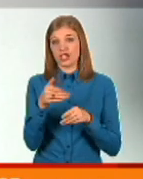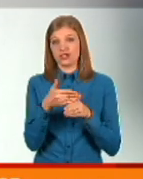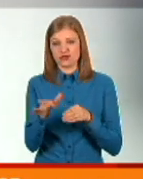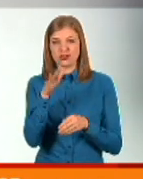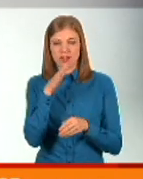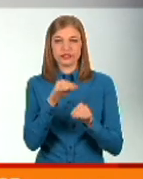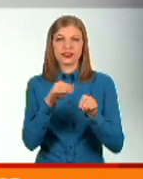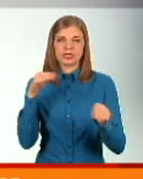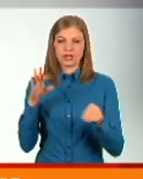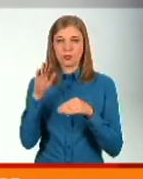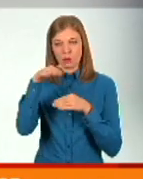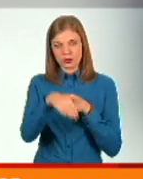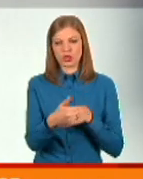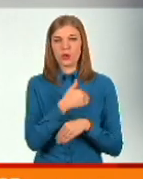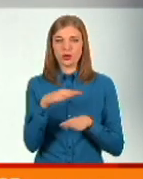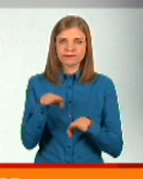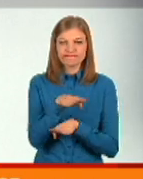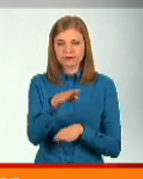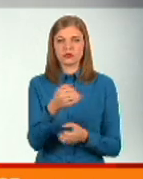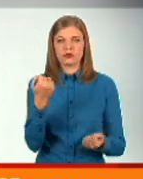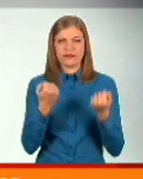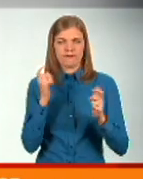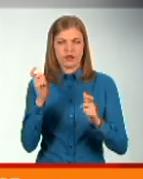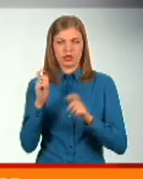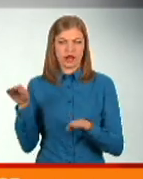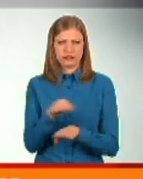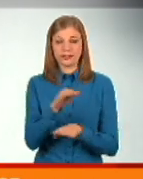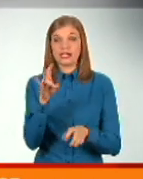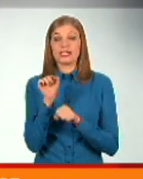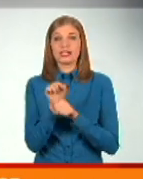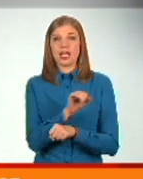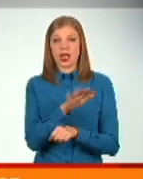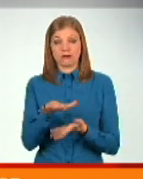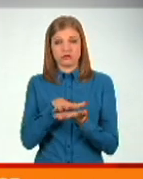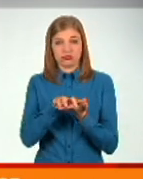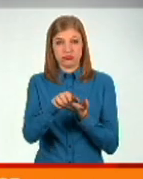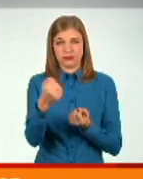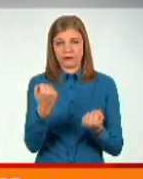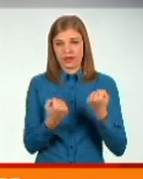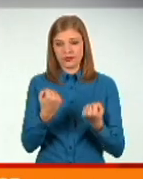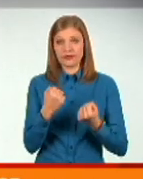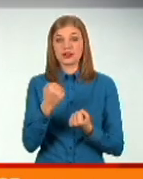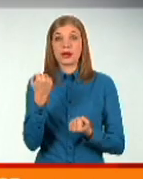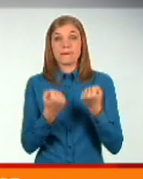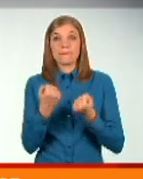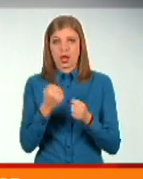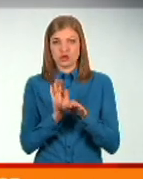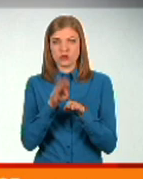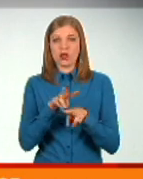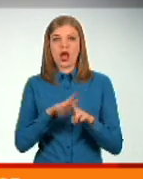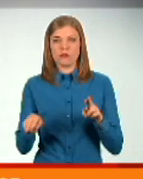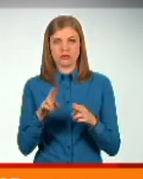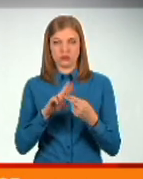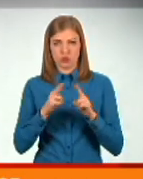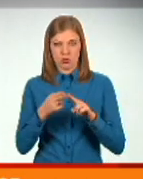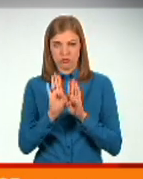тиснява, схилом дороги, намагаючись маневрувати, мчить вантажівка. Не гальмуючи, змітає десяток автівок попереду. Машини складаються, наче